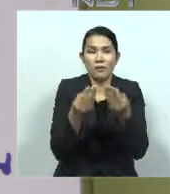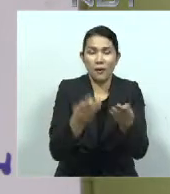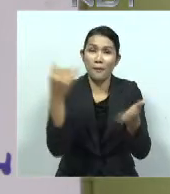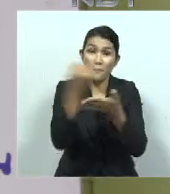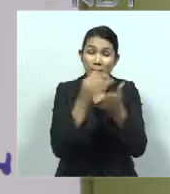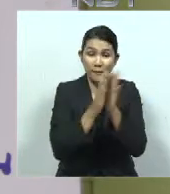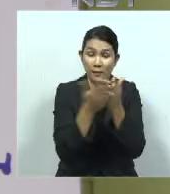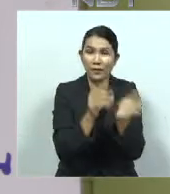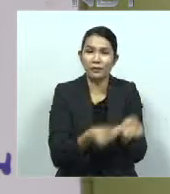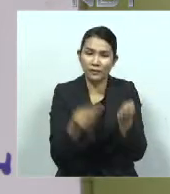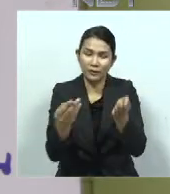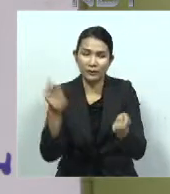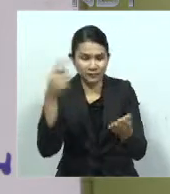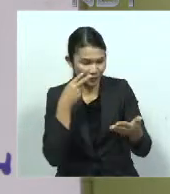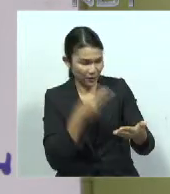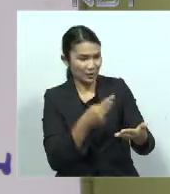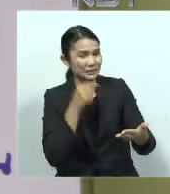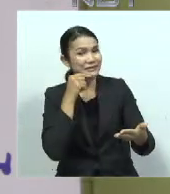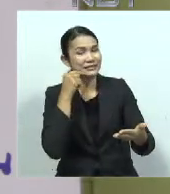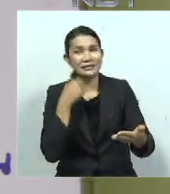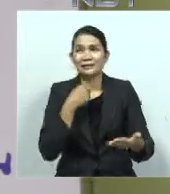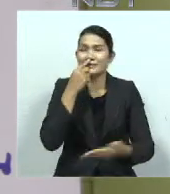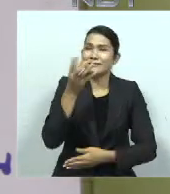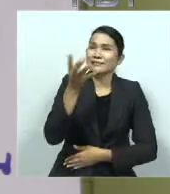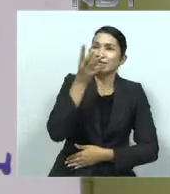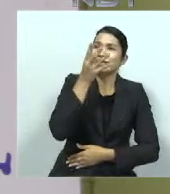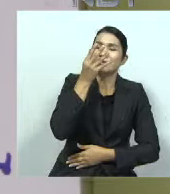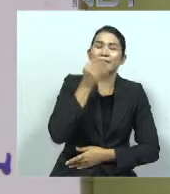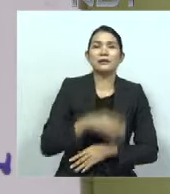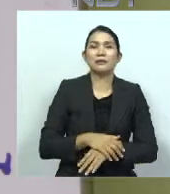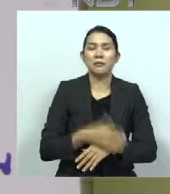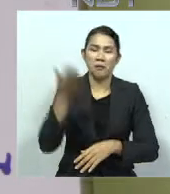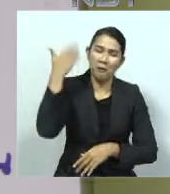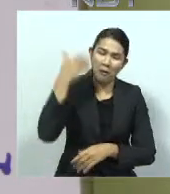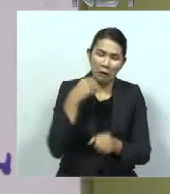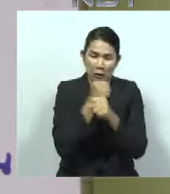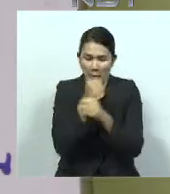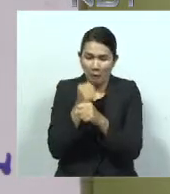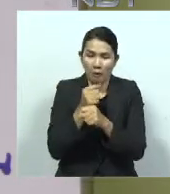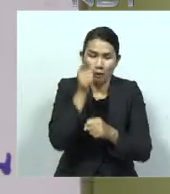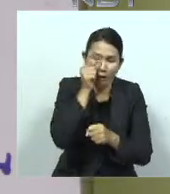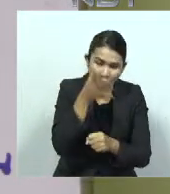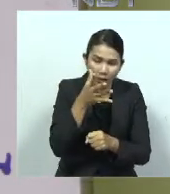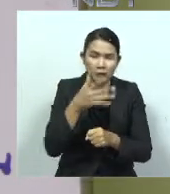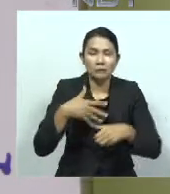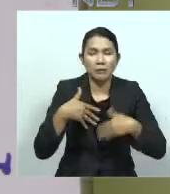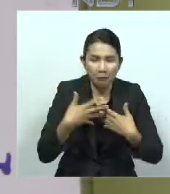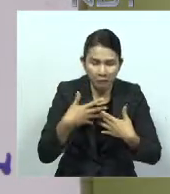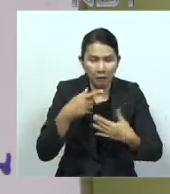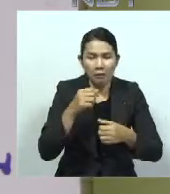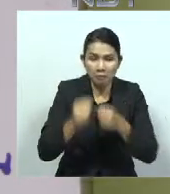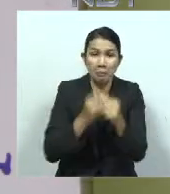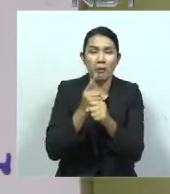มและได้เห็นรอยยิ้มท่านเราก็ชื่นใจแล้วฮะที่เหนื่อยอดหลับอดนอนกันมาแรมปีนี่คือหายเหนื่อยเล